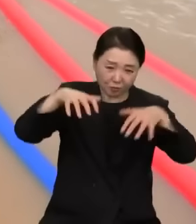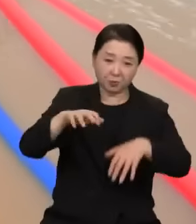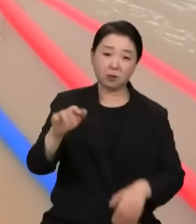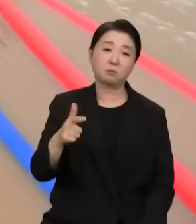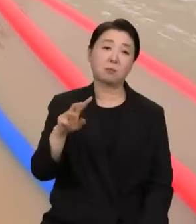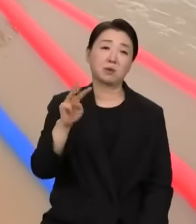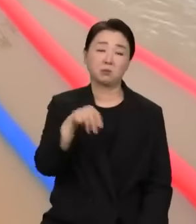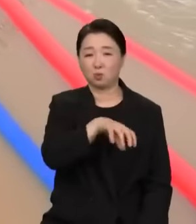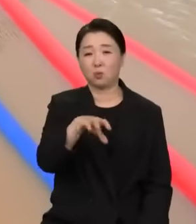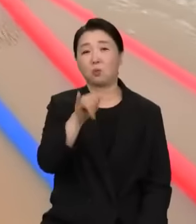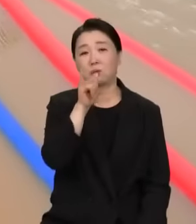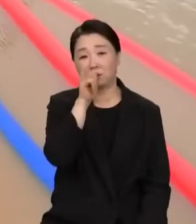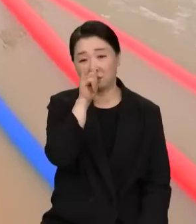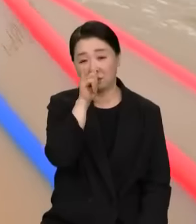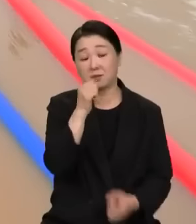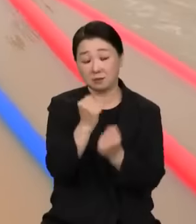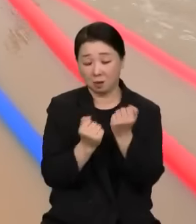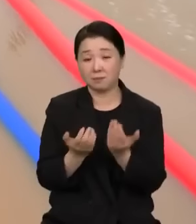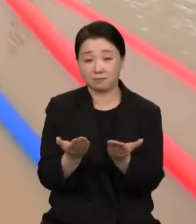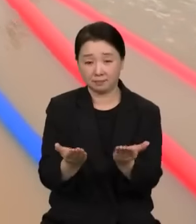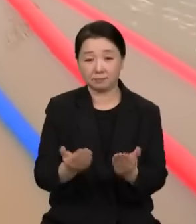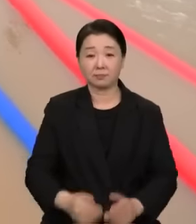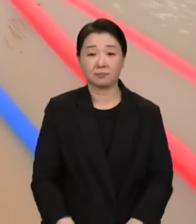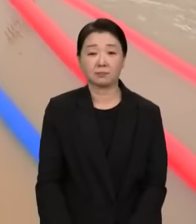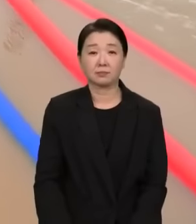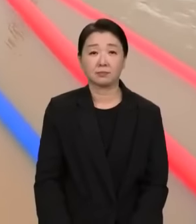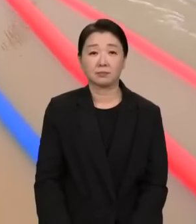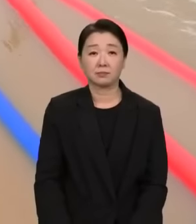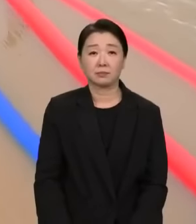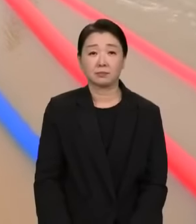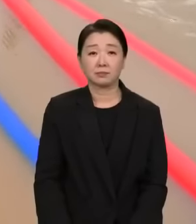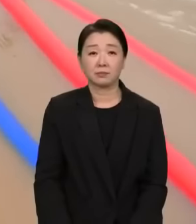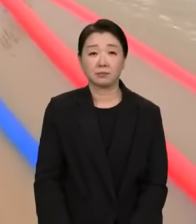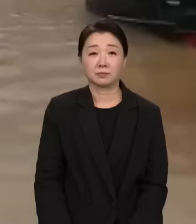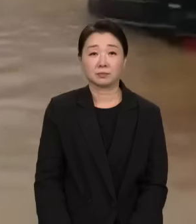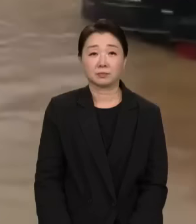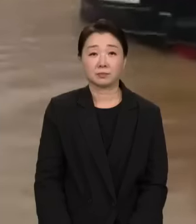곳곳에서 있었습니다. 이 내용은 윤정주 기자가 살펴봤습니다.